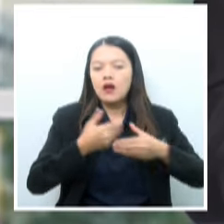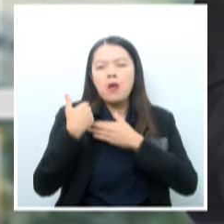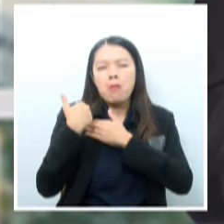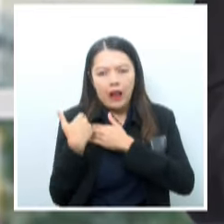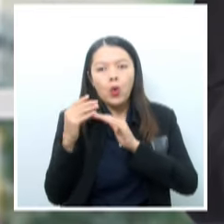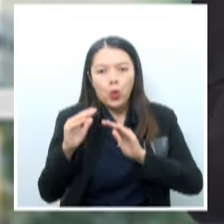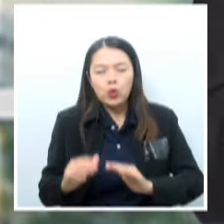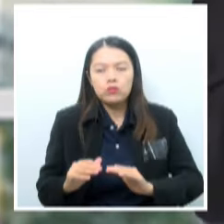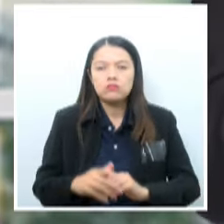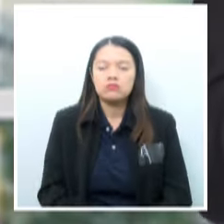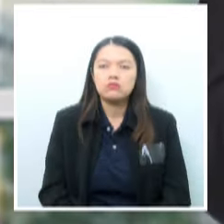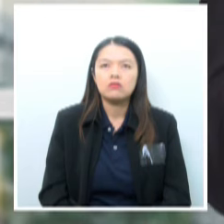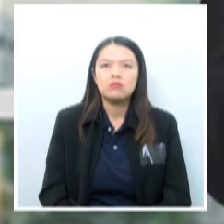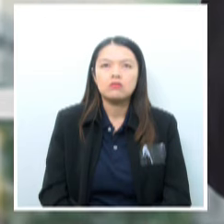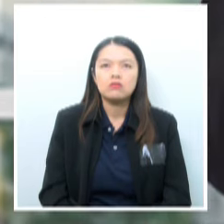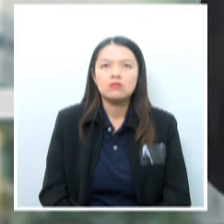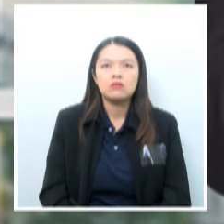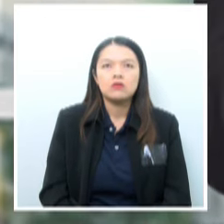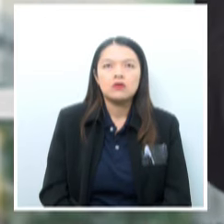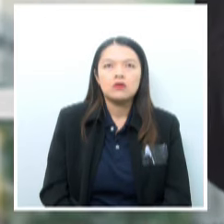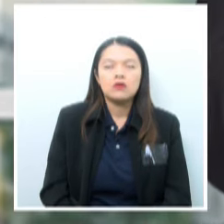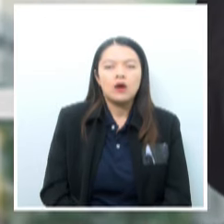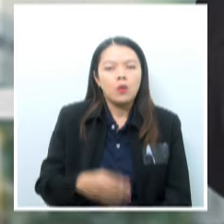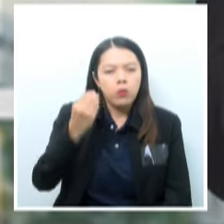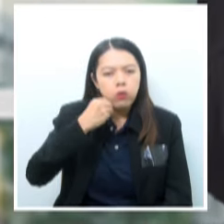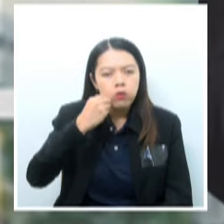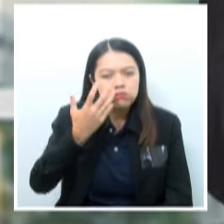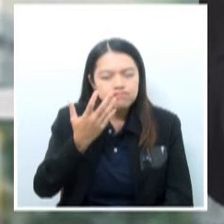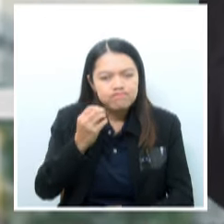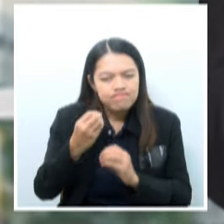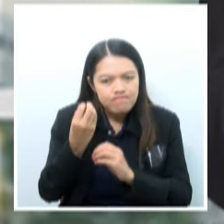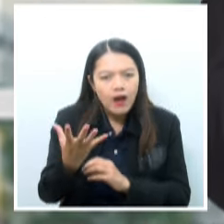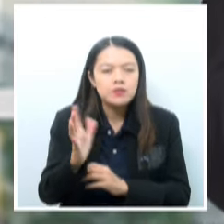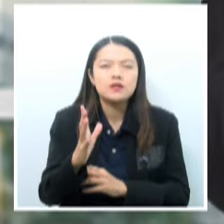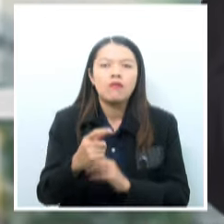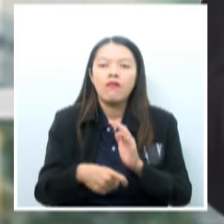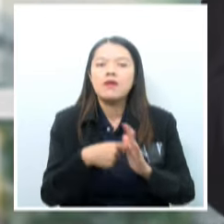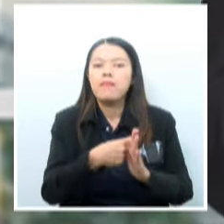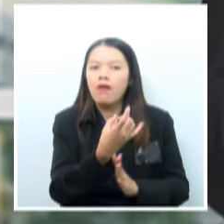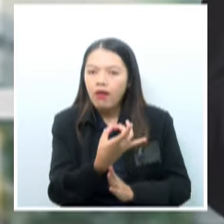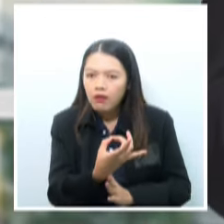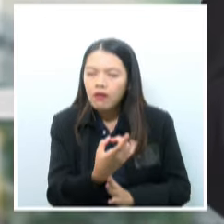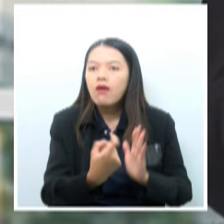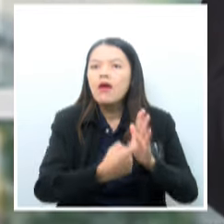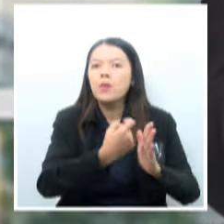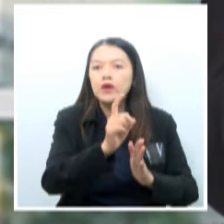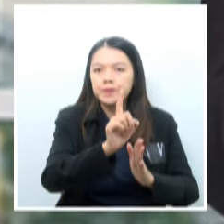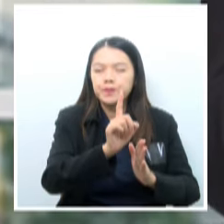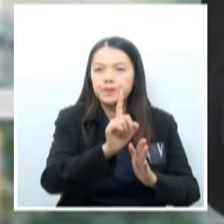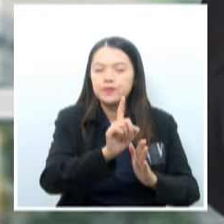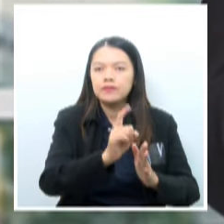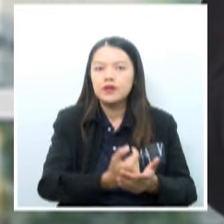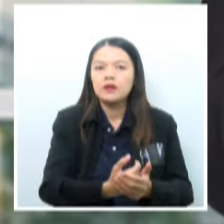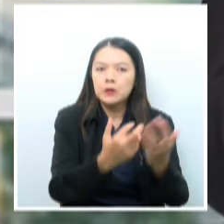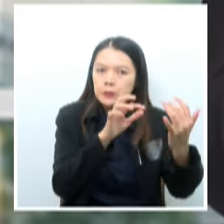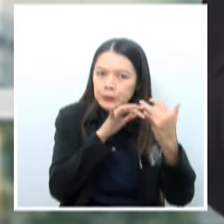นี่ยังไม่มากพอเนี่ยอาจจะเกิดสาเหตุหลายประการสาเหตุแรกอาจจะเกิดจากการที่เรา